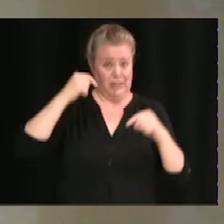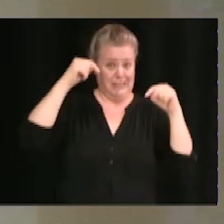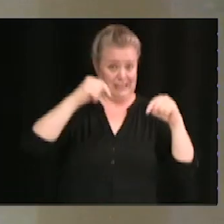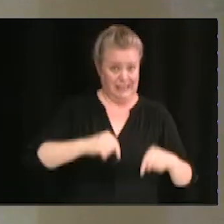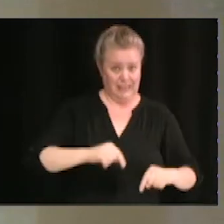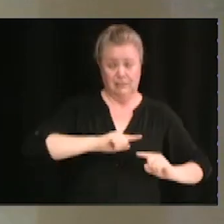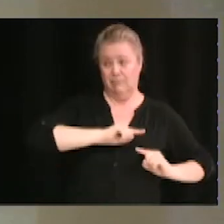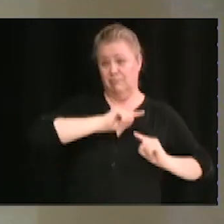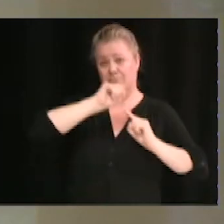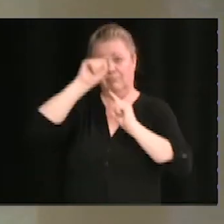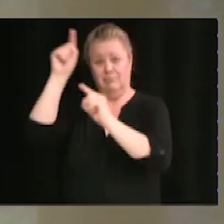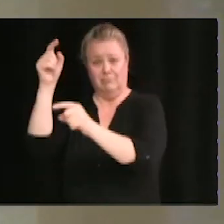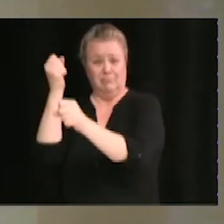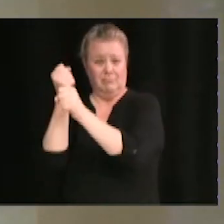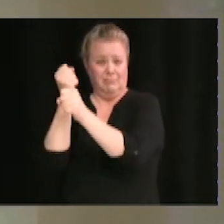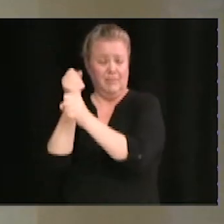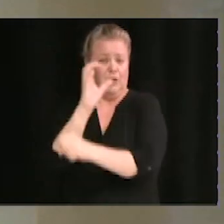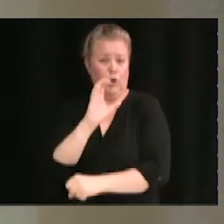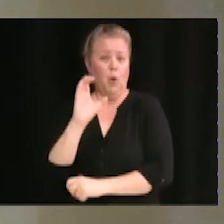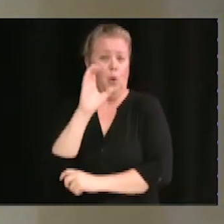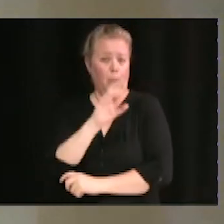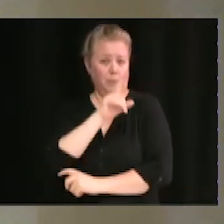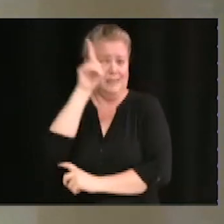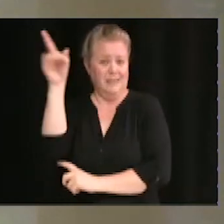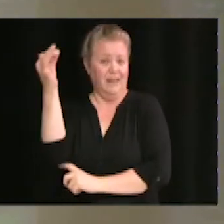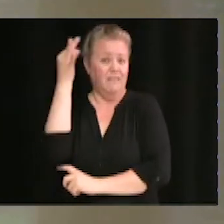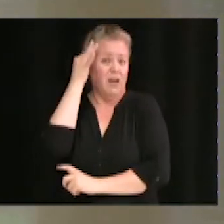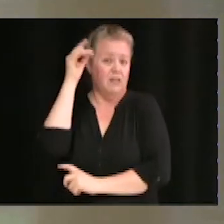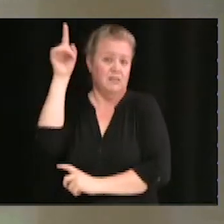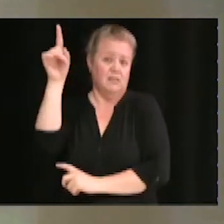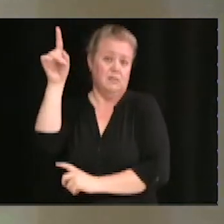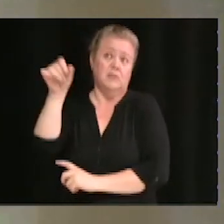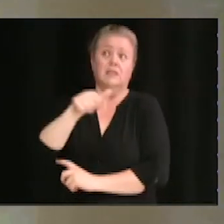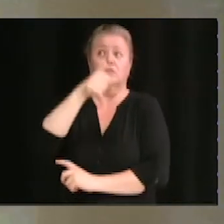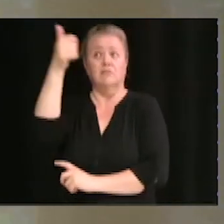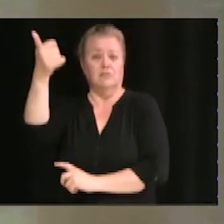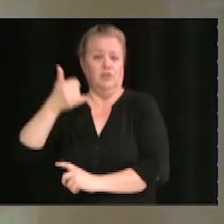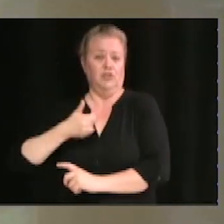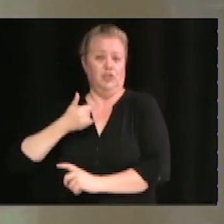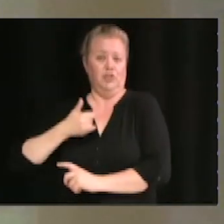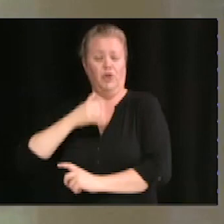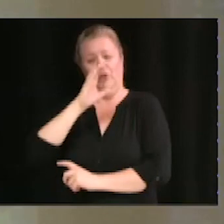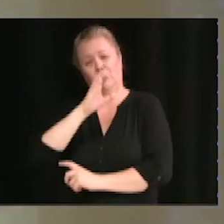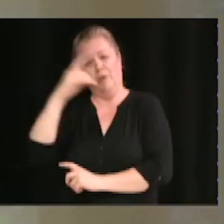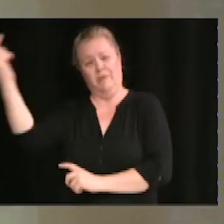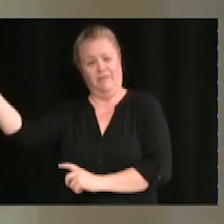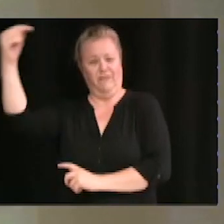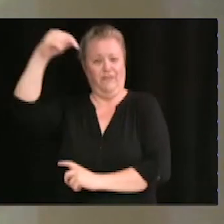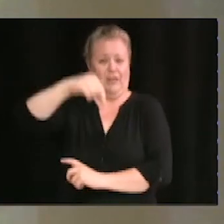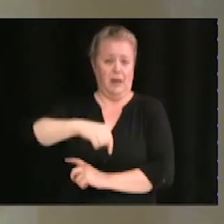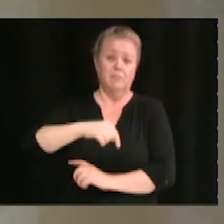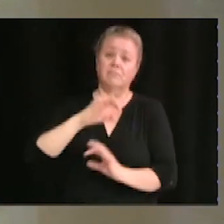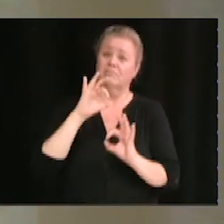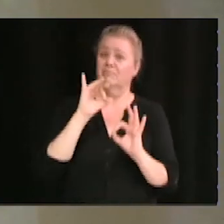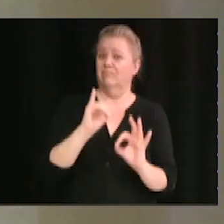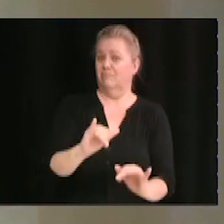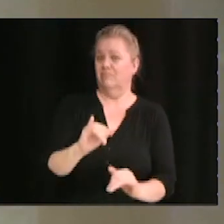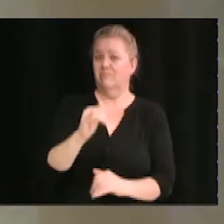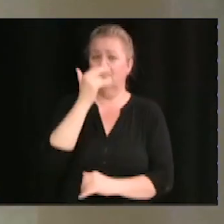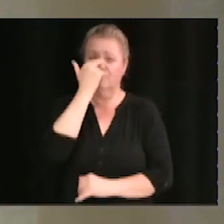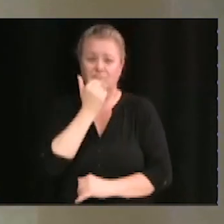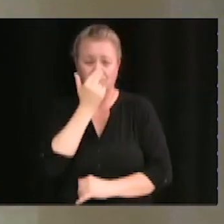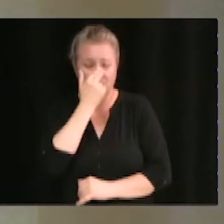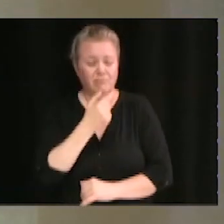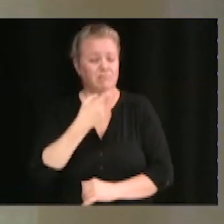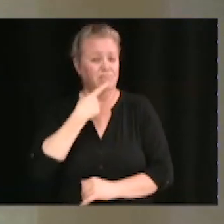à Colomiers. Alors, c'est une expérience qui est favorable et enrichissante pour les jeunes de